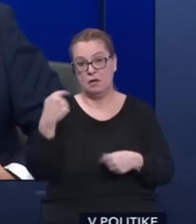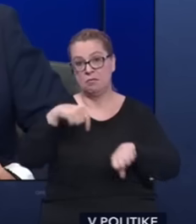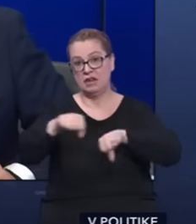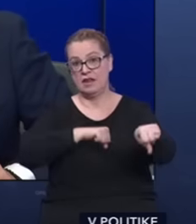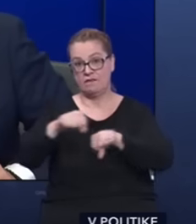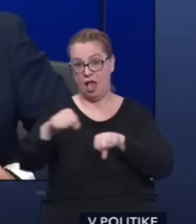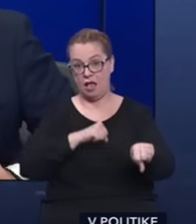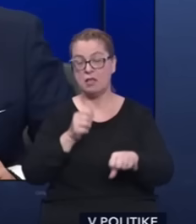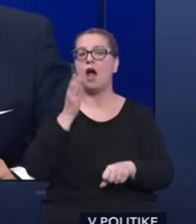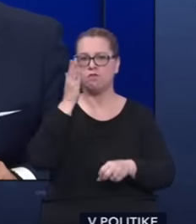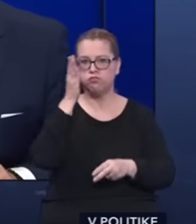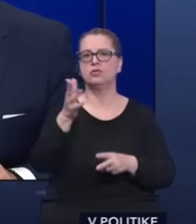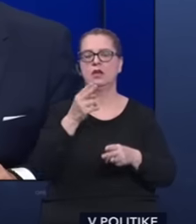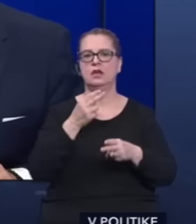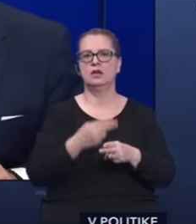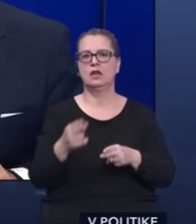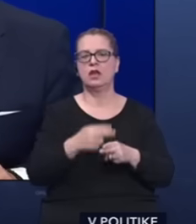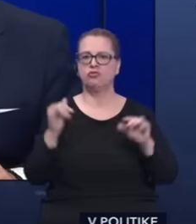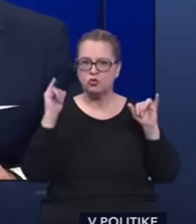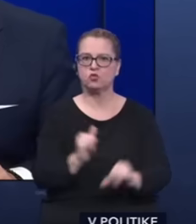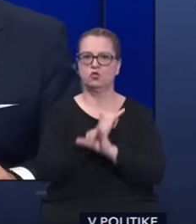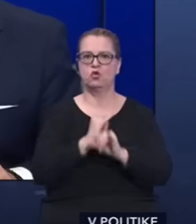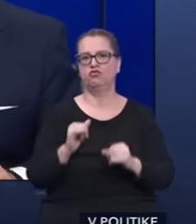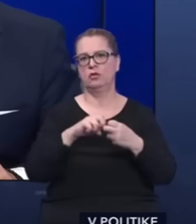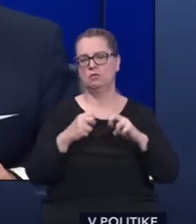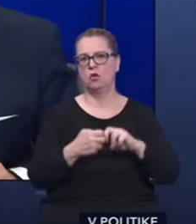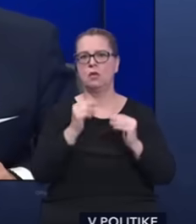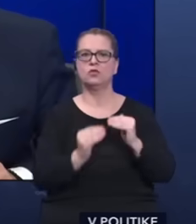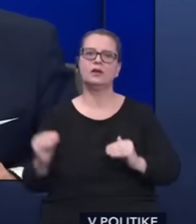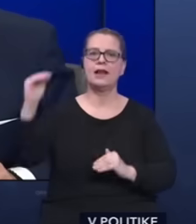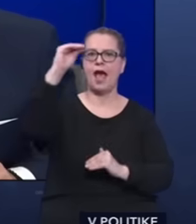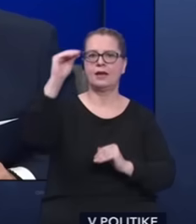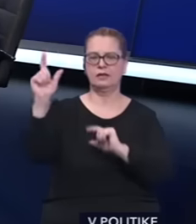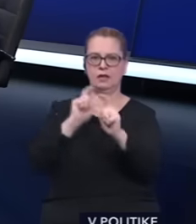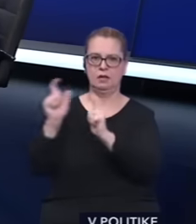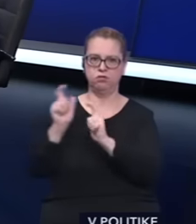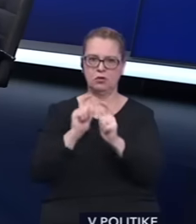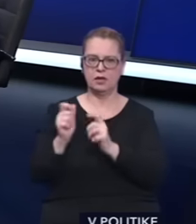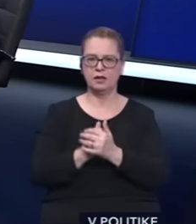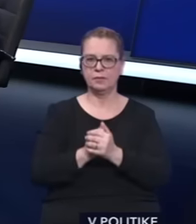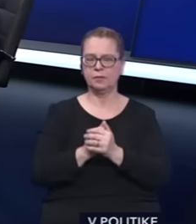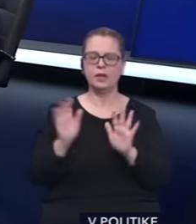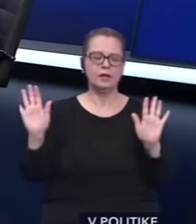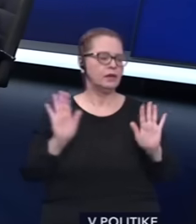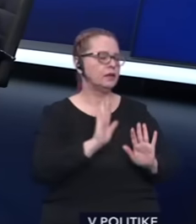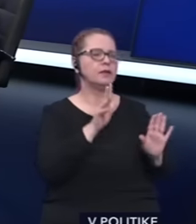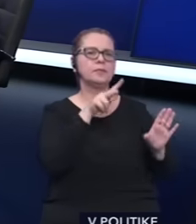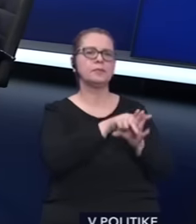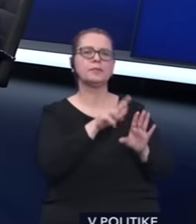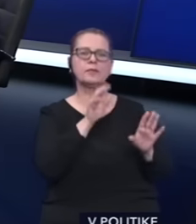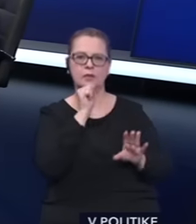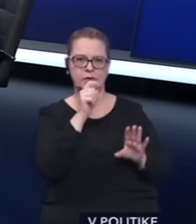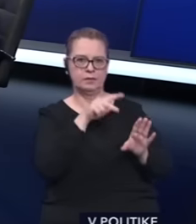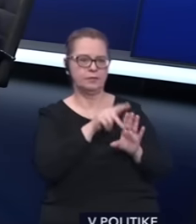problémy. A tie skutočné sú nárasty cien hypoték, pretože vy ste 15 miliard rozkradli. Už ja neviem, kde sú